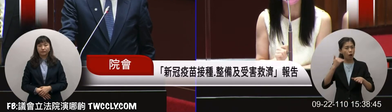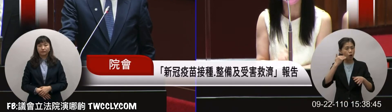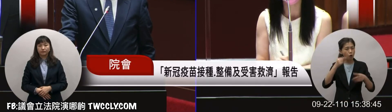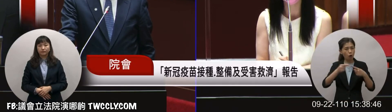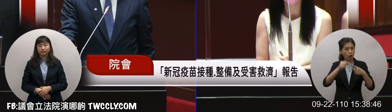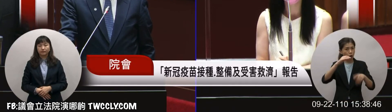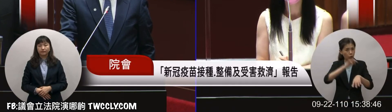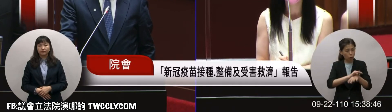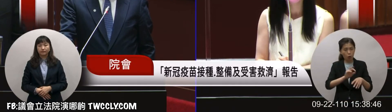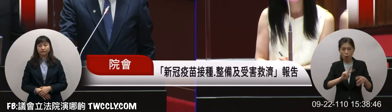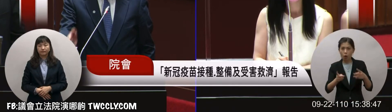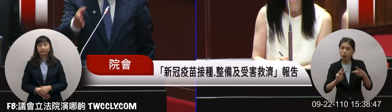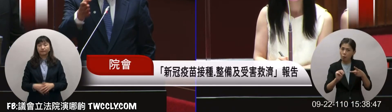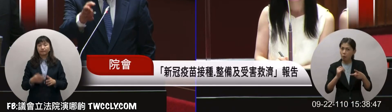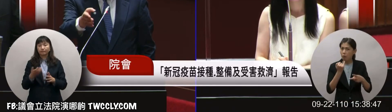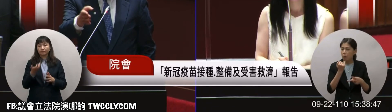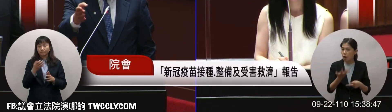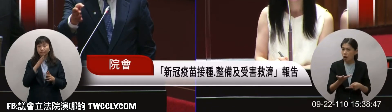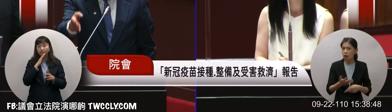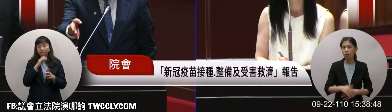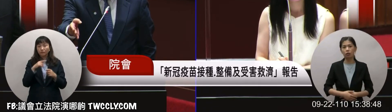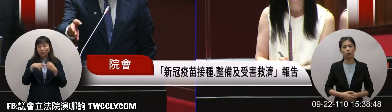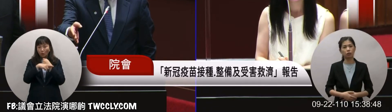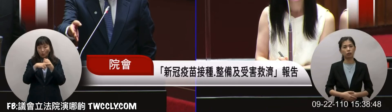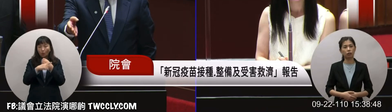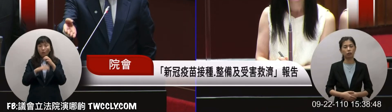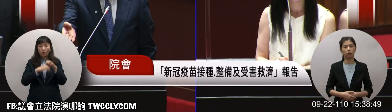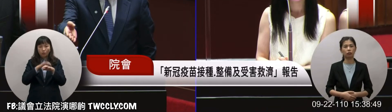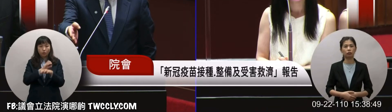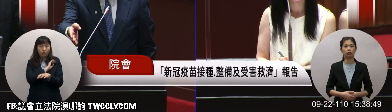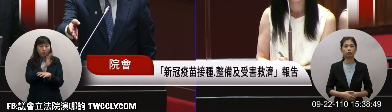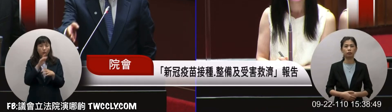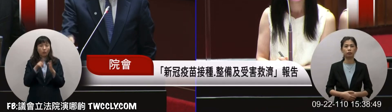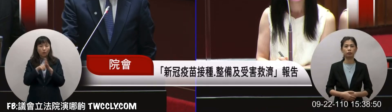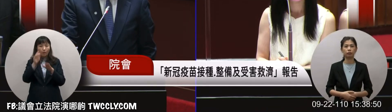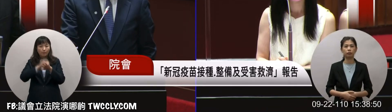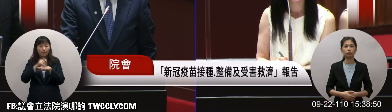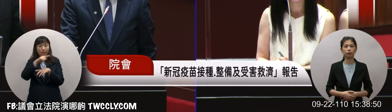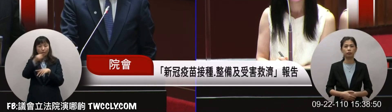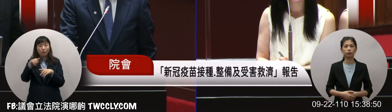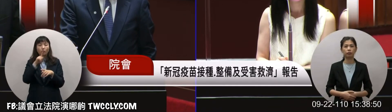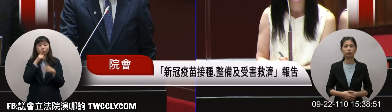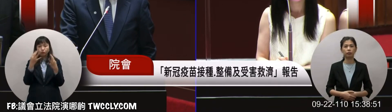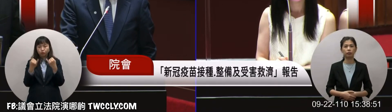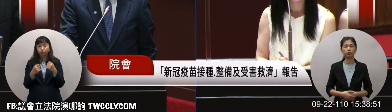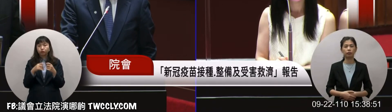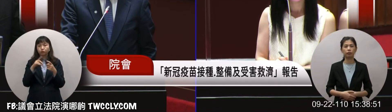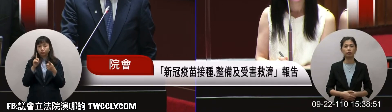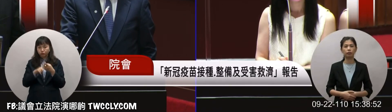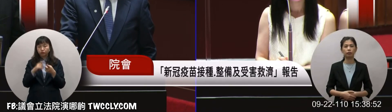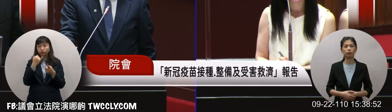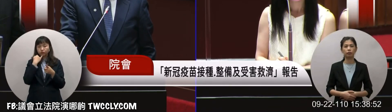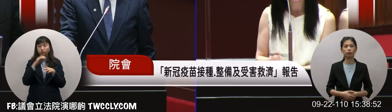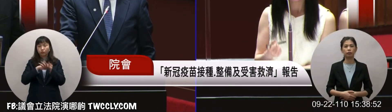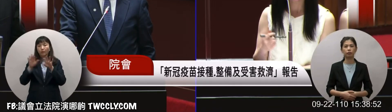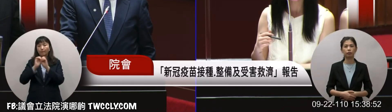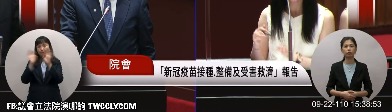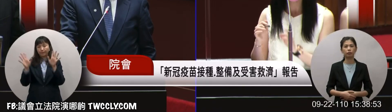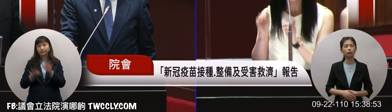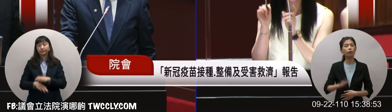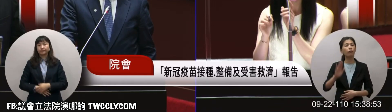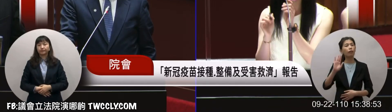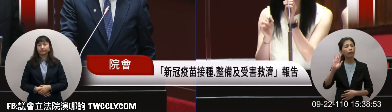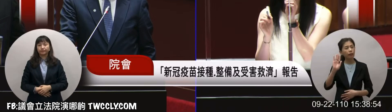这样可以吗？ 没有，我跟你说，实验如果做完，专家认可，这样实验的数据就会跟大家做报告。 对啊，